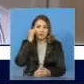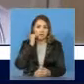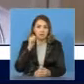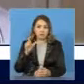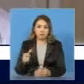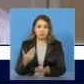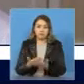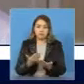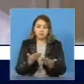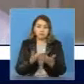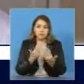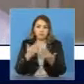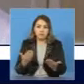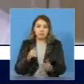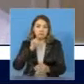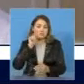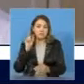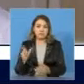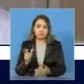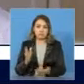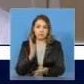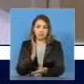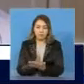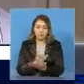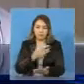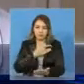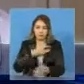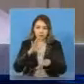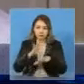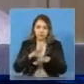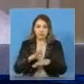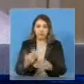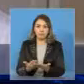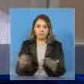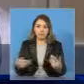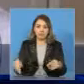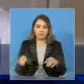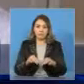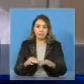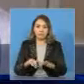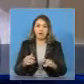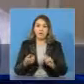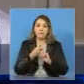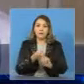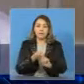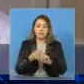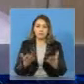керек, үлкен болуы жоқ. Қазір деген жасарып келе жатыр. Енді ол мына прогресқа байланысты, ол деген қазір